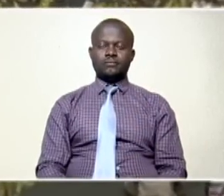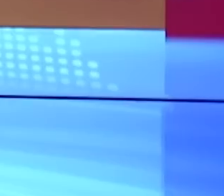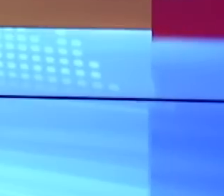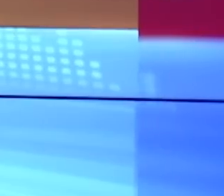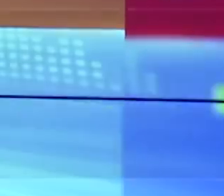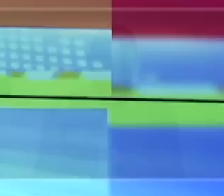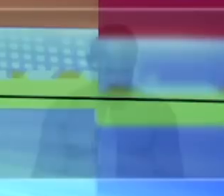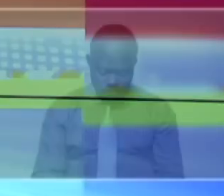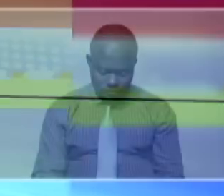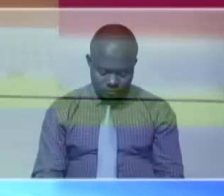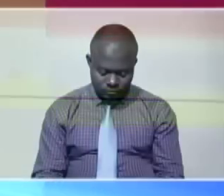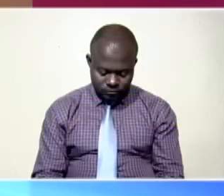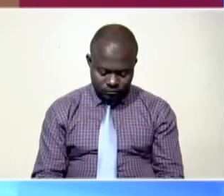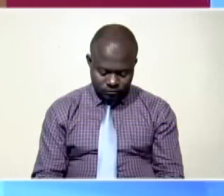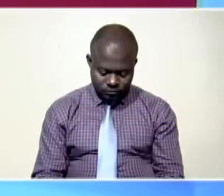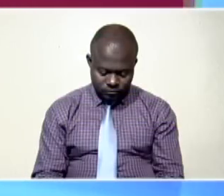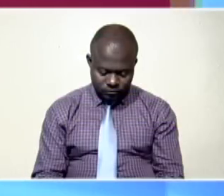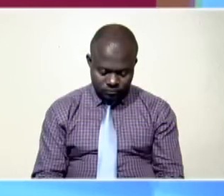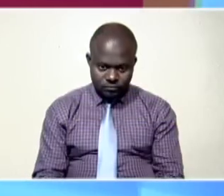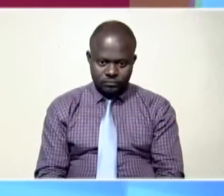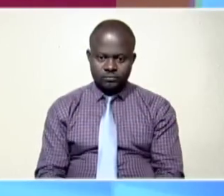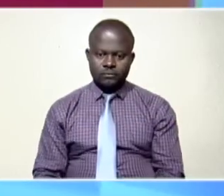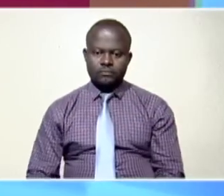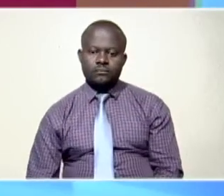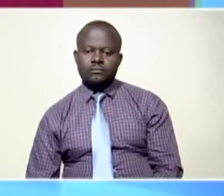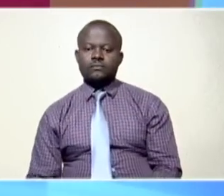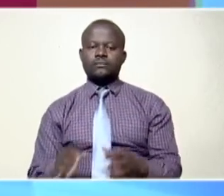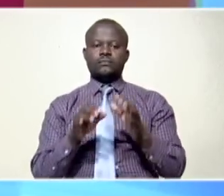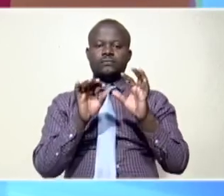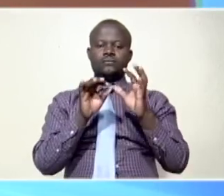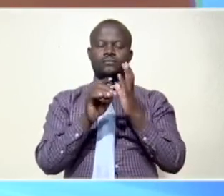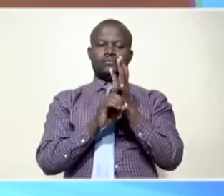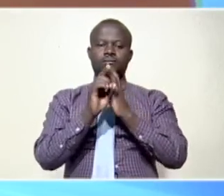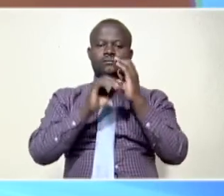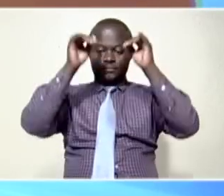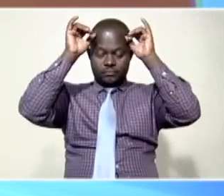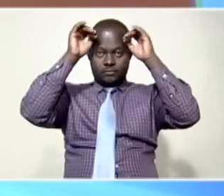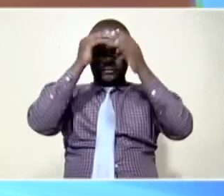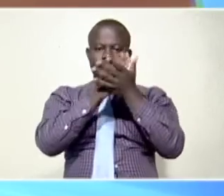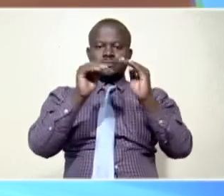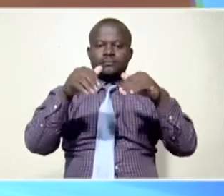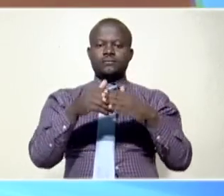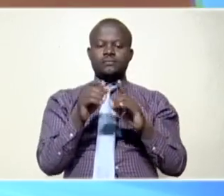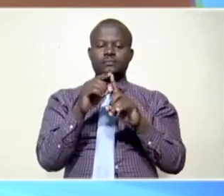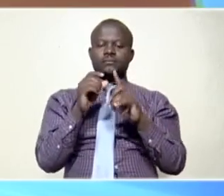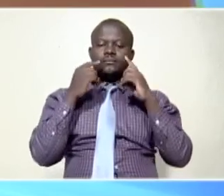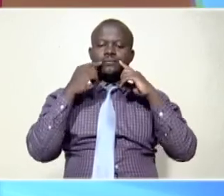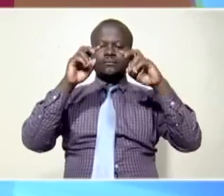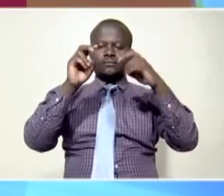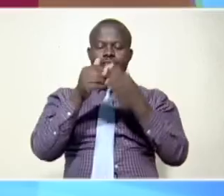Gisagara. Reka twerekeze no mu karere ka Nyagatare, aho bamwe mu bahinzi b'umuceri bemeza ko kuri ubu umusaruro